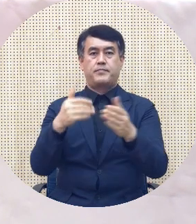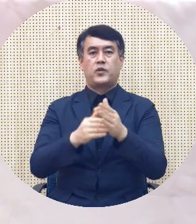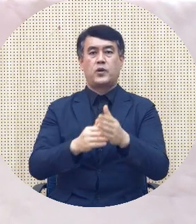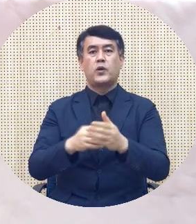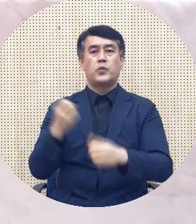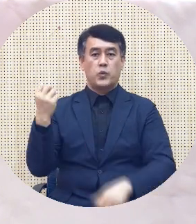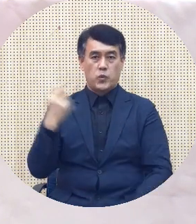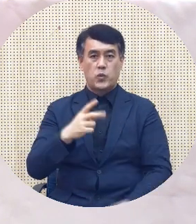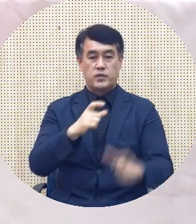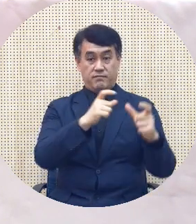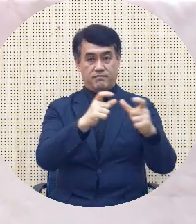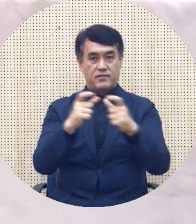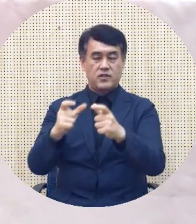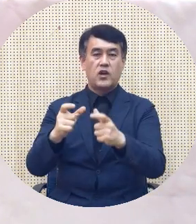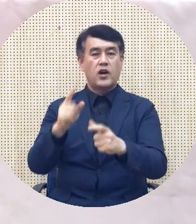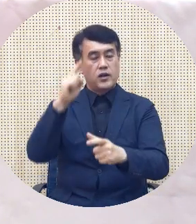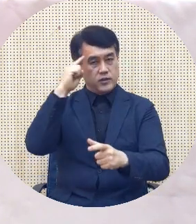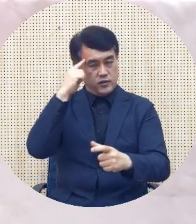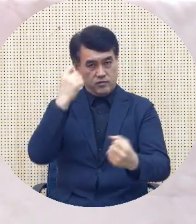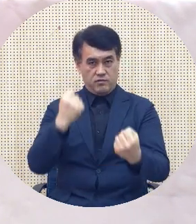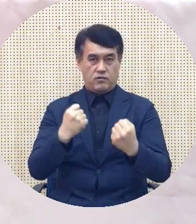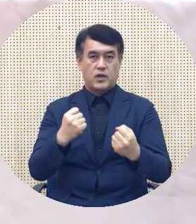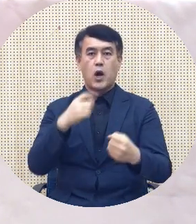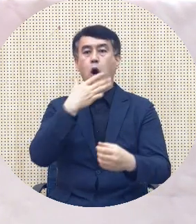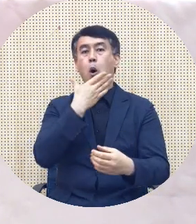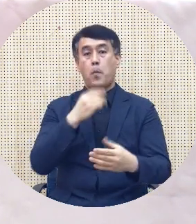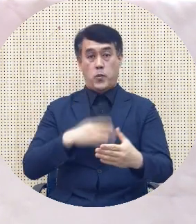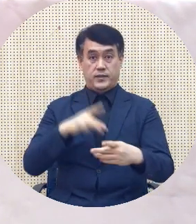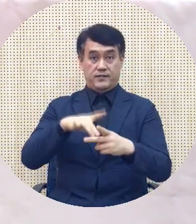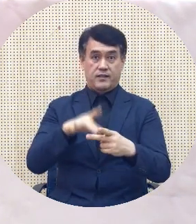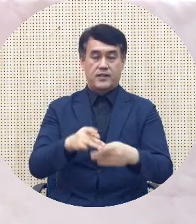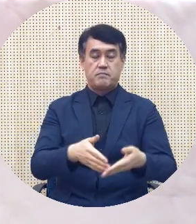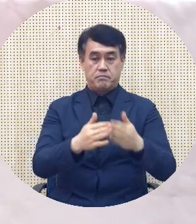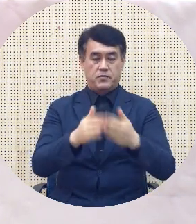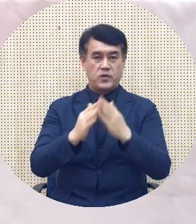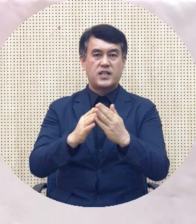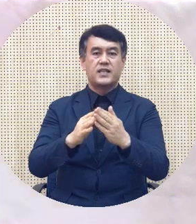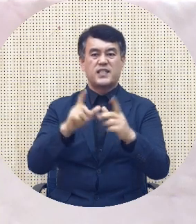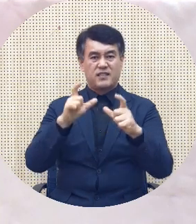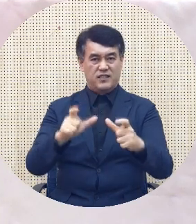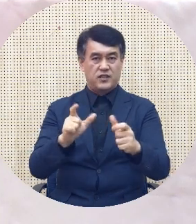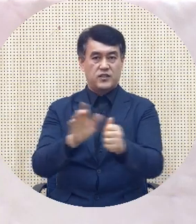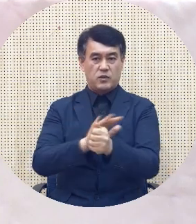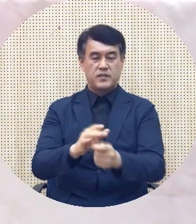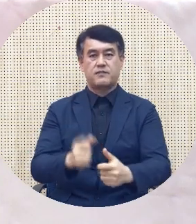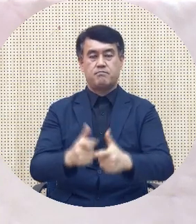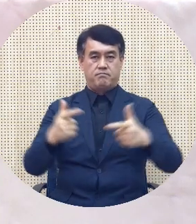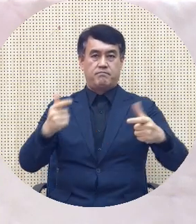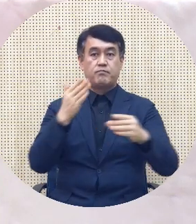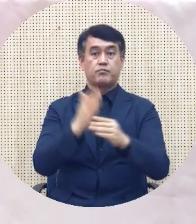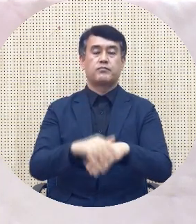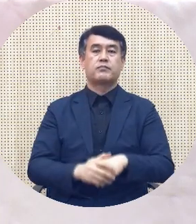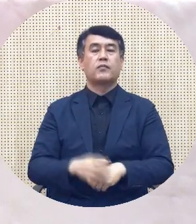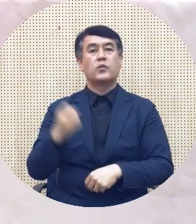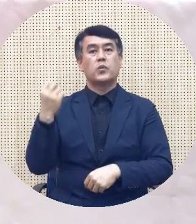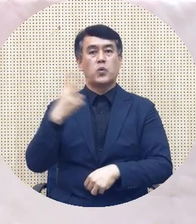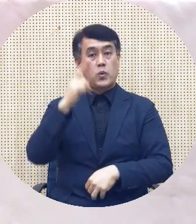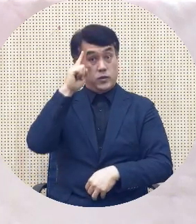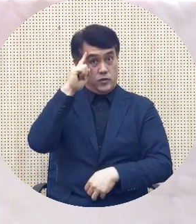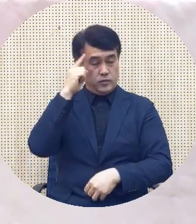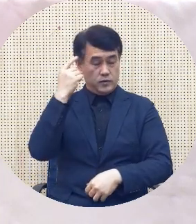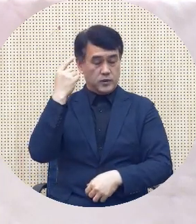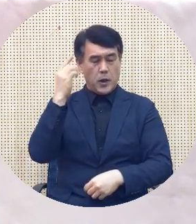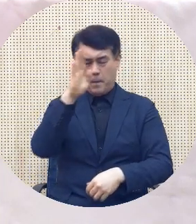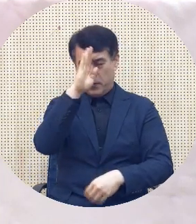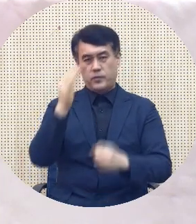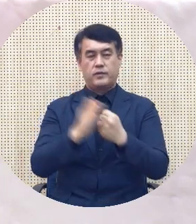아울러서 지자체 정신건강복지센터를 확충하여 지역사회 기반의 정신건강 서비스를 강화하였습니다. 또한 정신질환으로